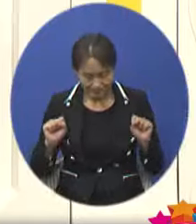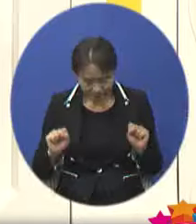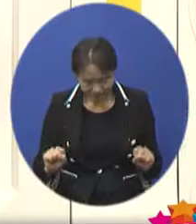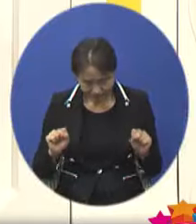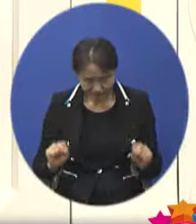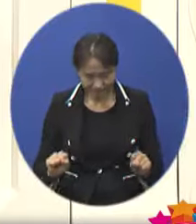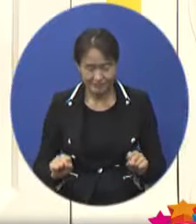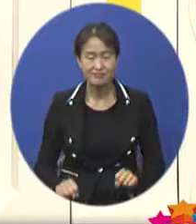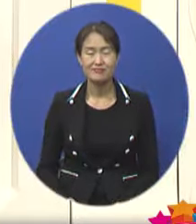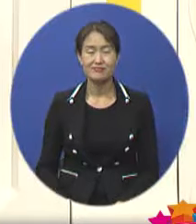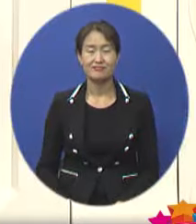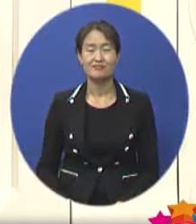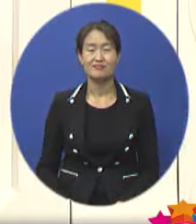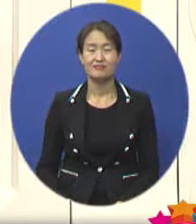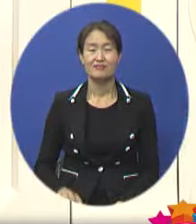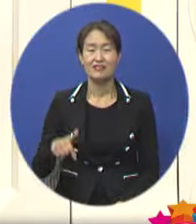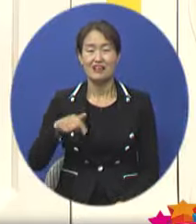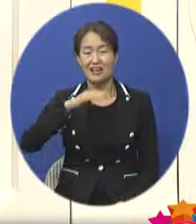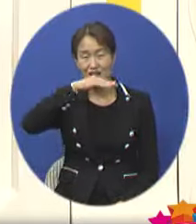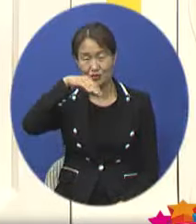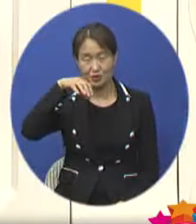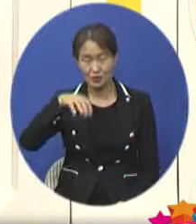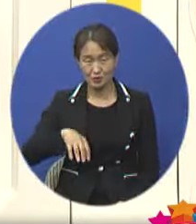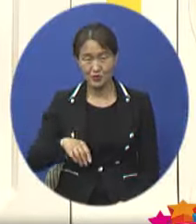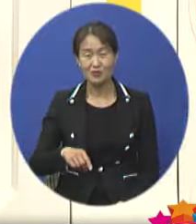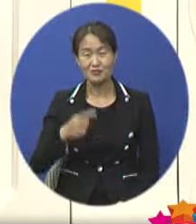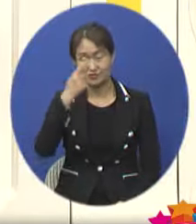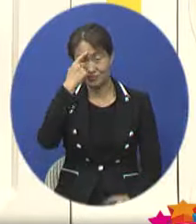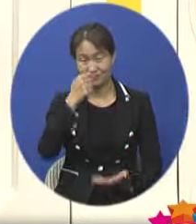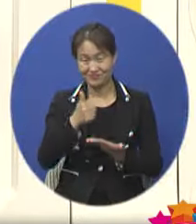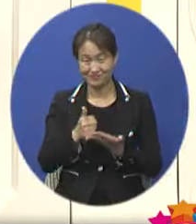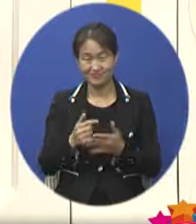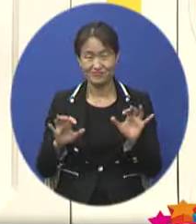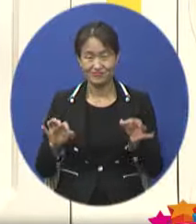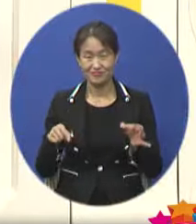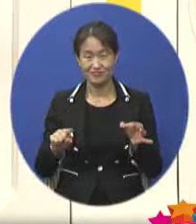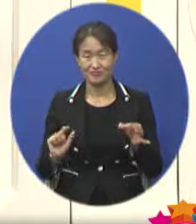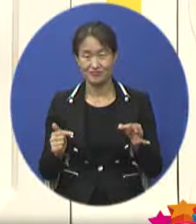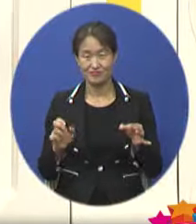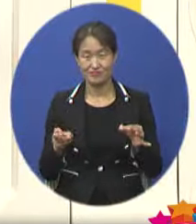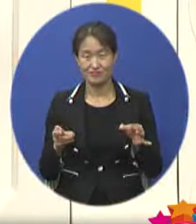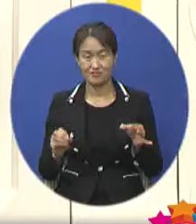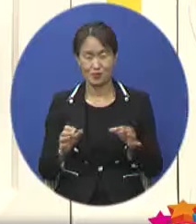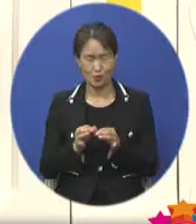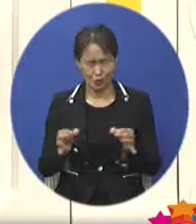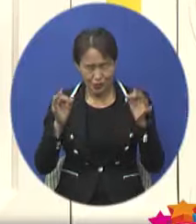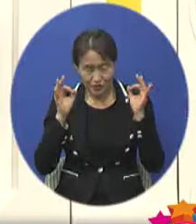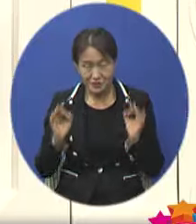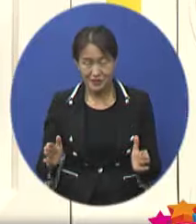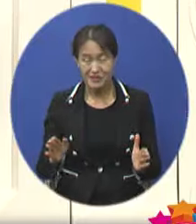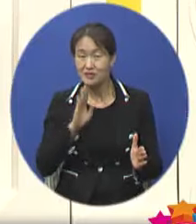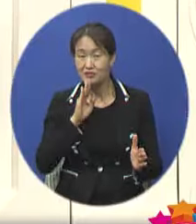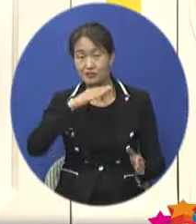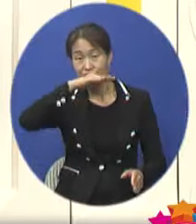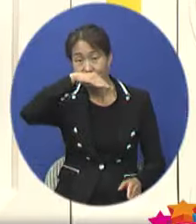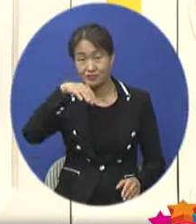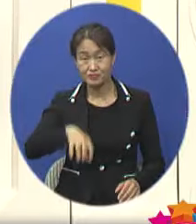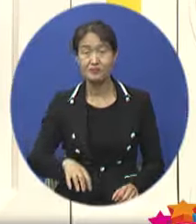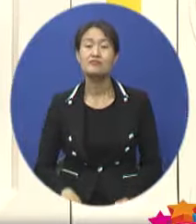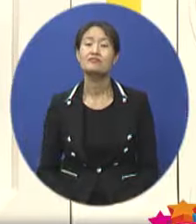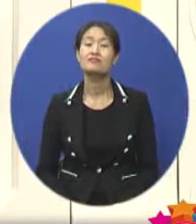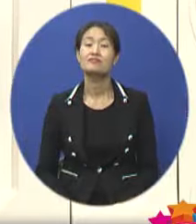반갑습니다. 반갑습니다. 강원도 천안의 엄명 스님입니다. 아, 스님. 잘 지내셨어요? 예. 예. 오랜만에 강원도, 뵙죠? 강원, 강원도.